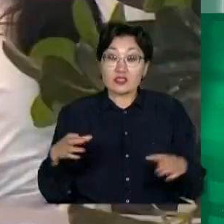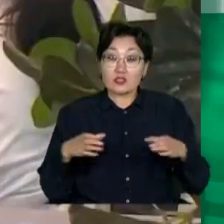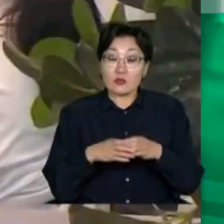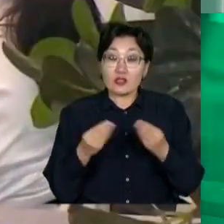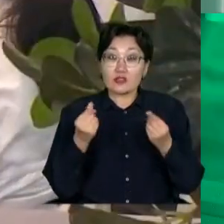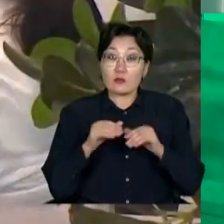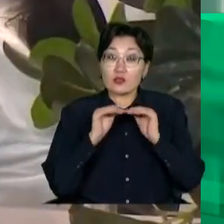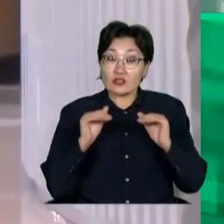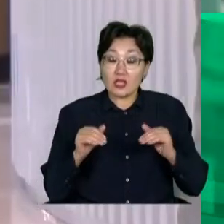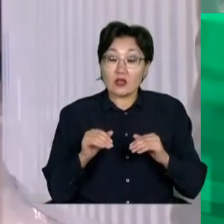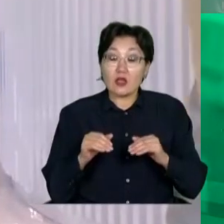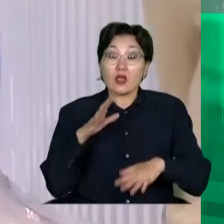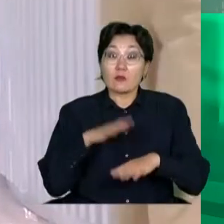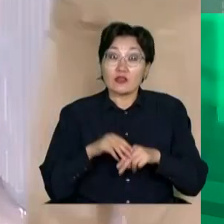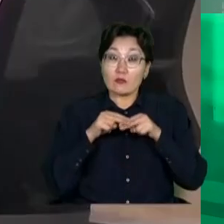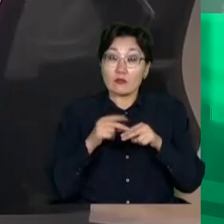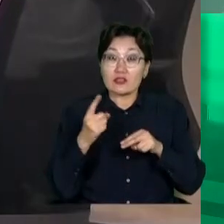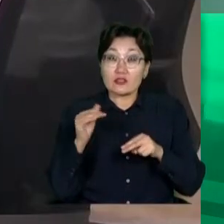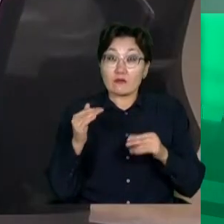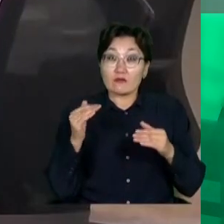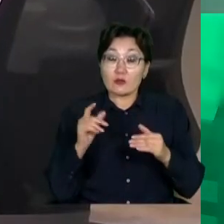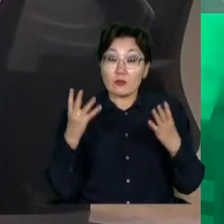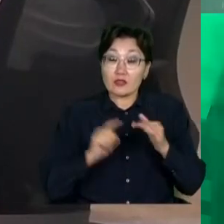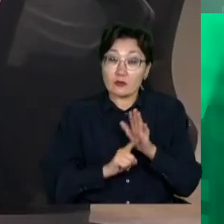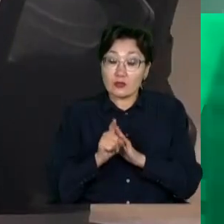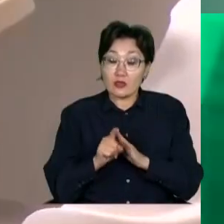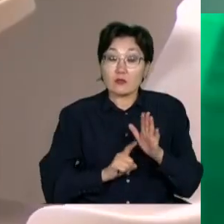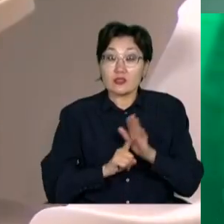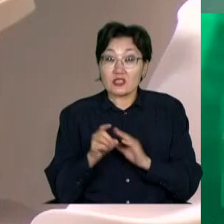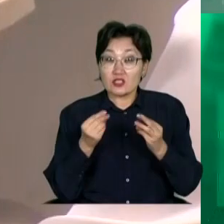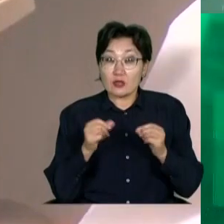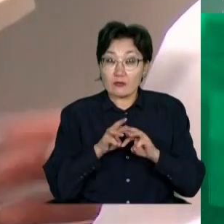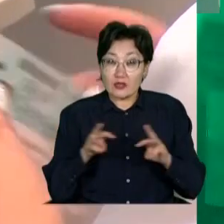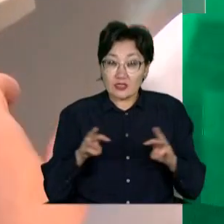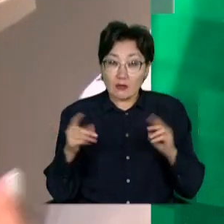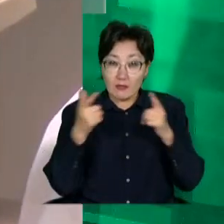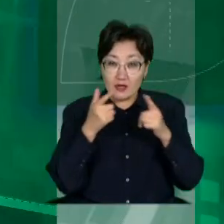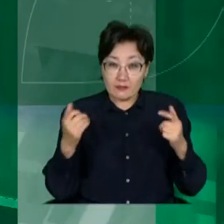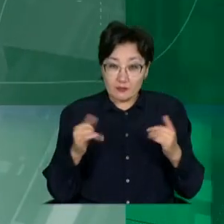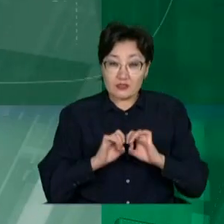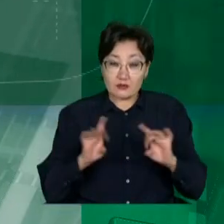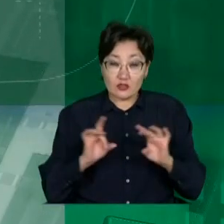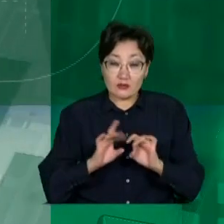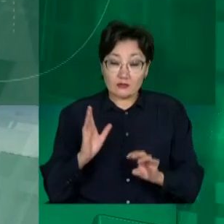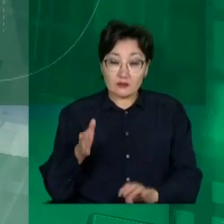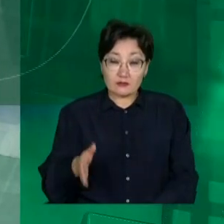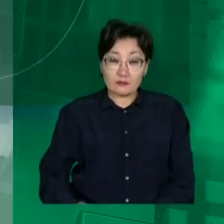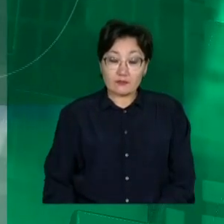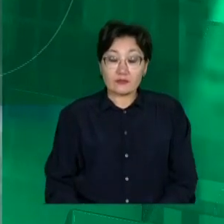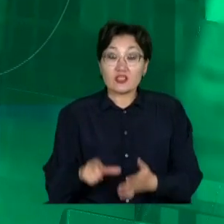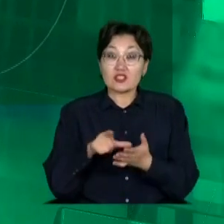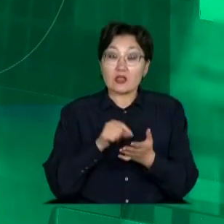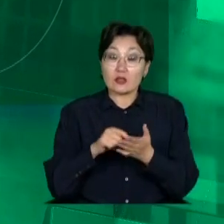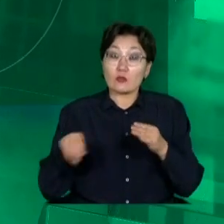ақшасы балалардың шотына 1 ақпанда аударыла бастайды. Қаржы министрлігінің мәлімдемесі сәлден соң.